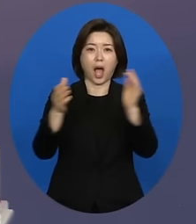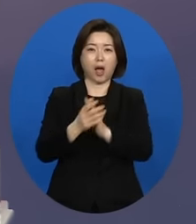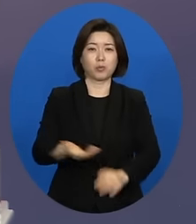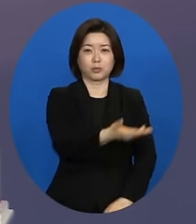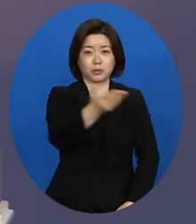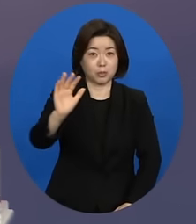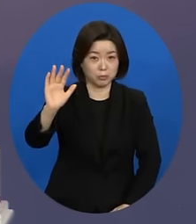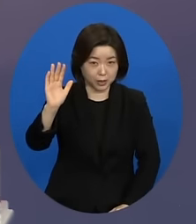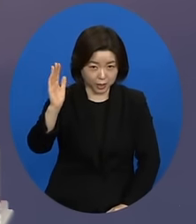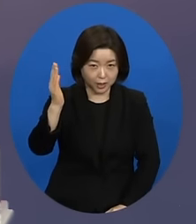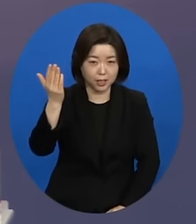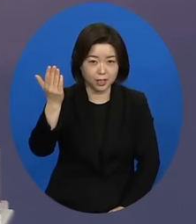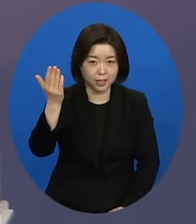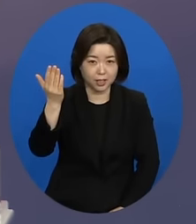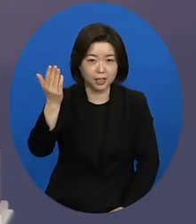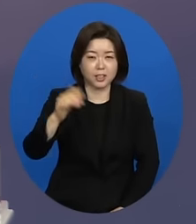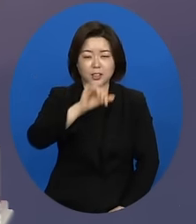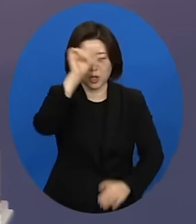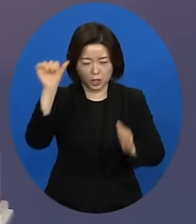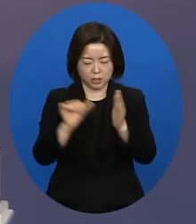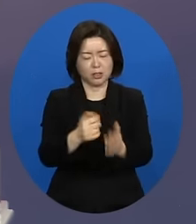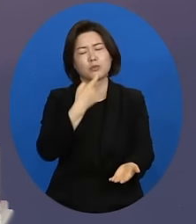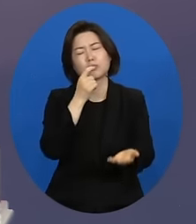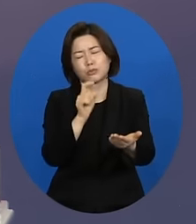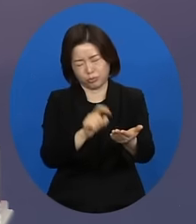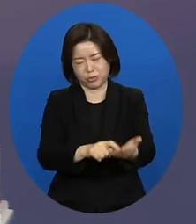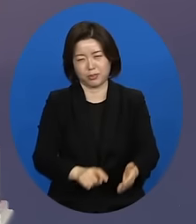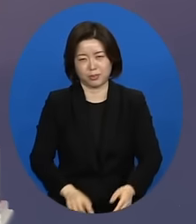여러분들이 되시면 인생 쉬워요.